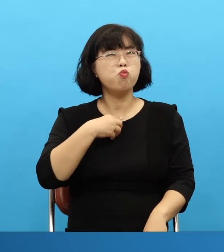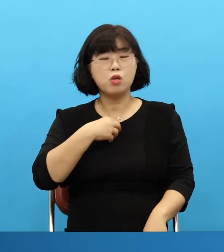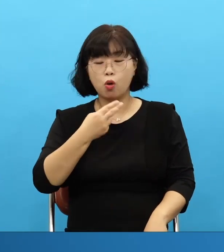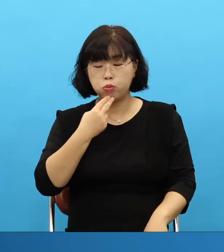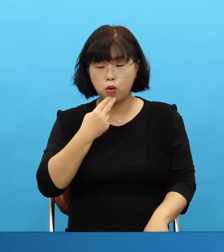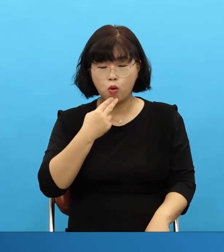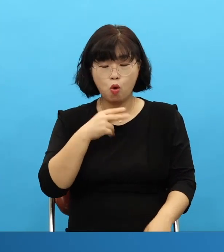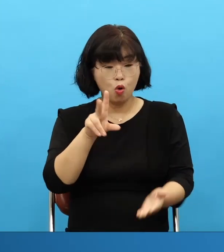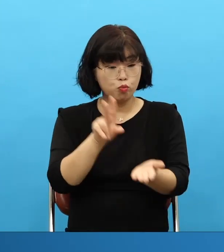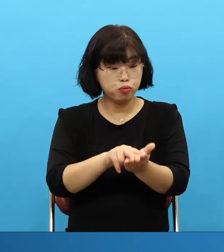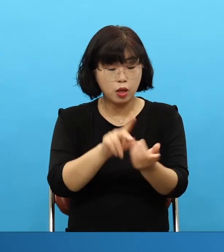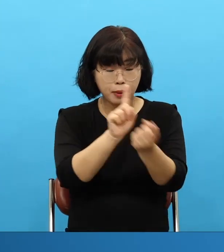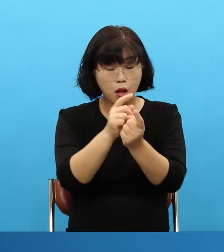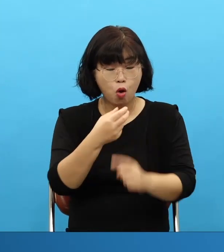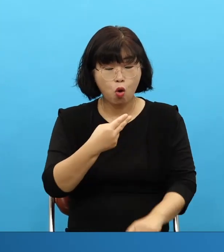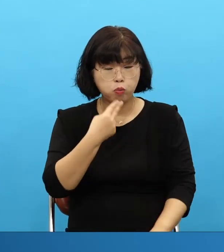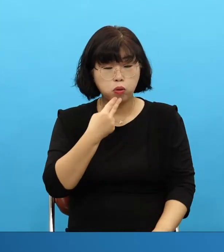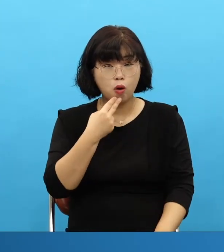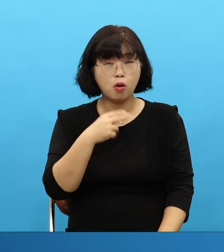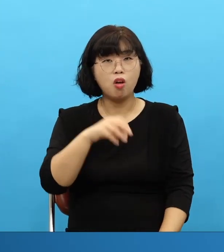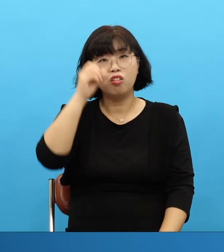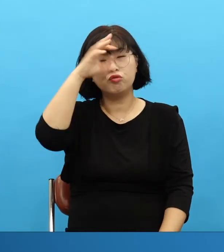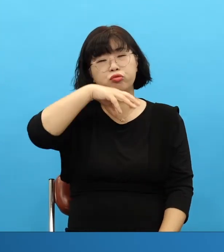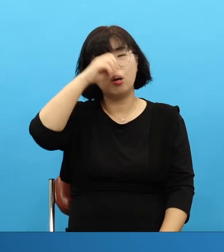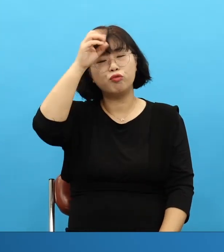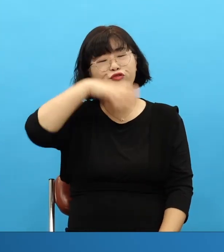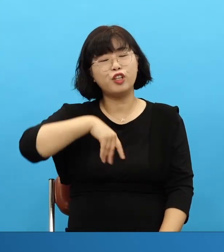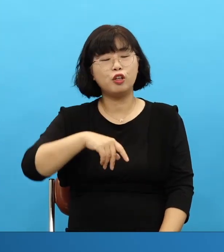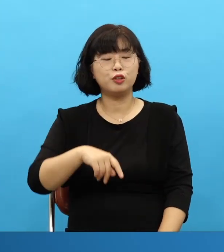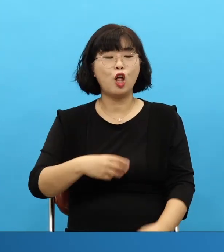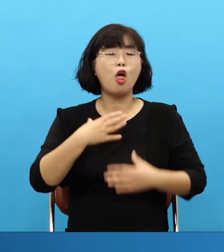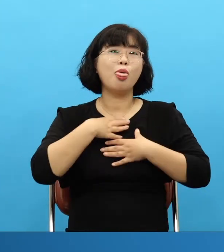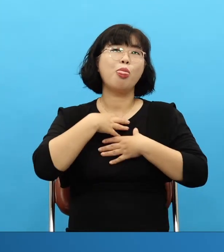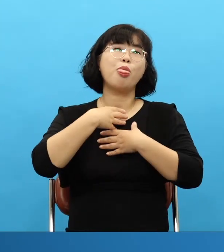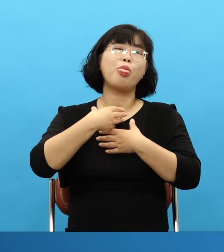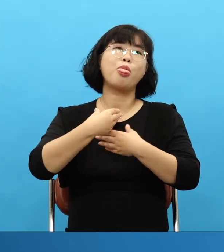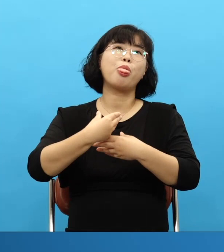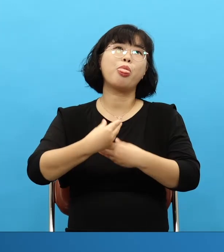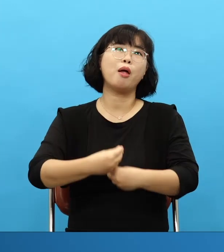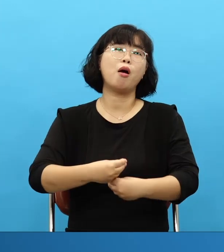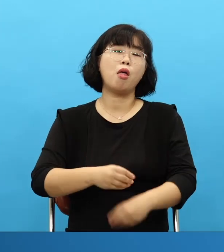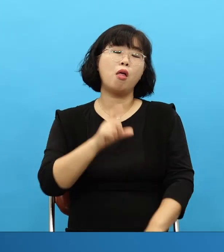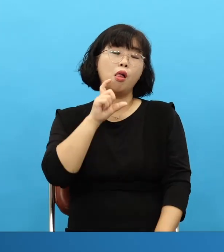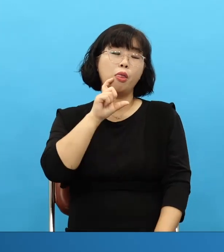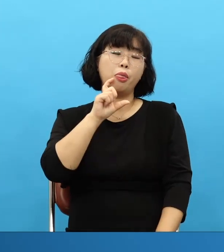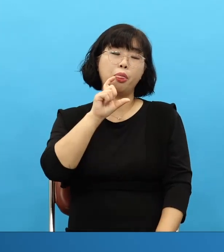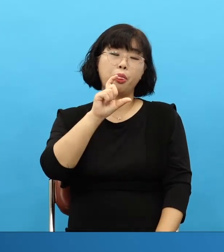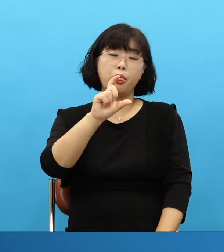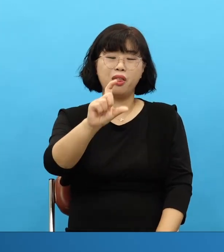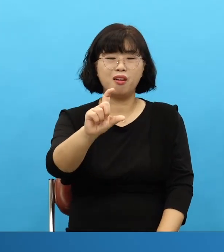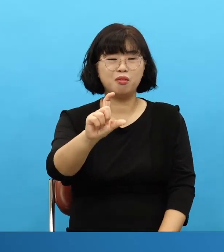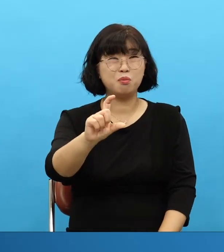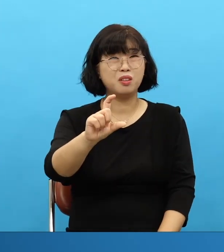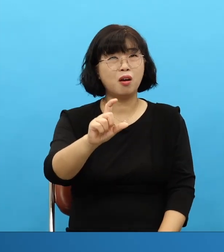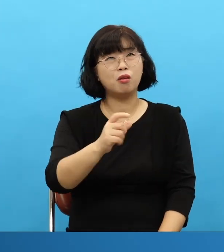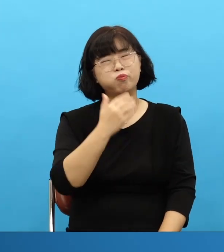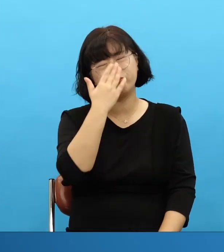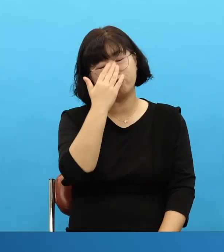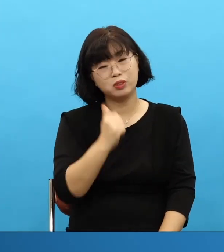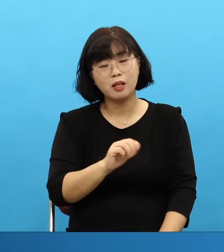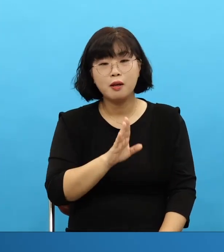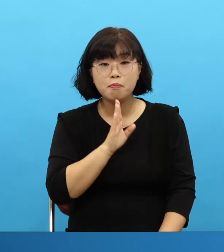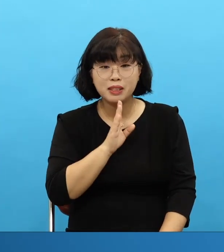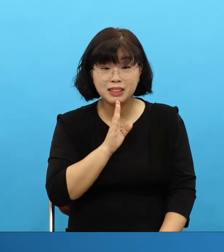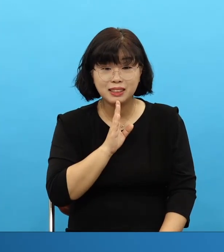no problems, no point to have to overcome, then it's no fun to watch it. 막 죽다가 살아나고 막 이런 거 보고